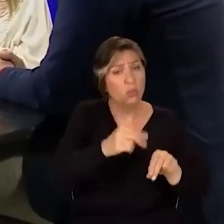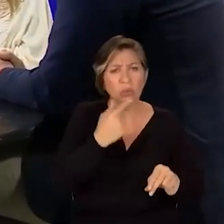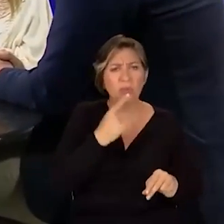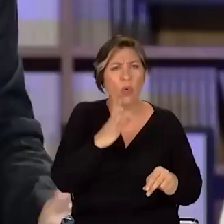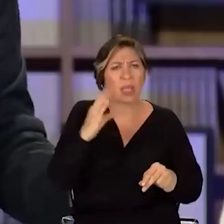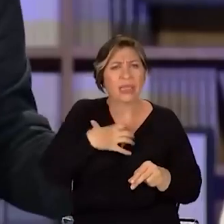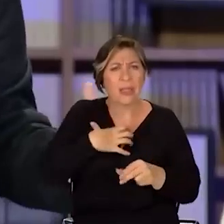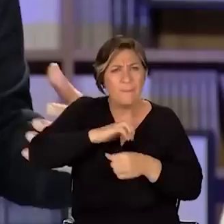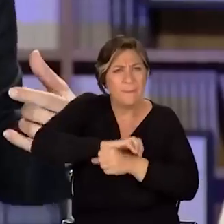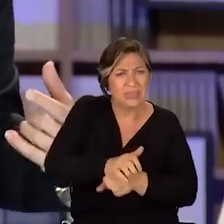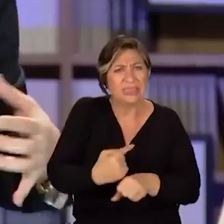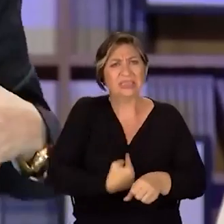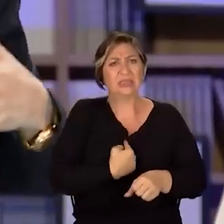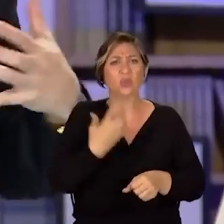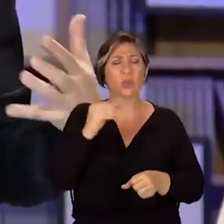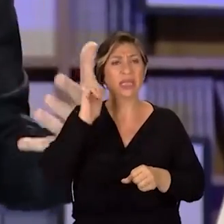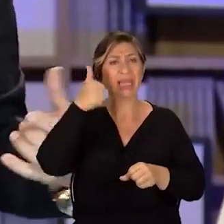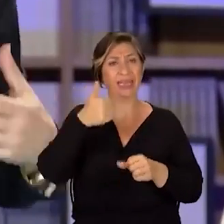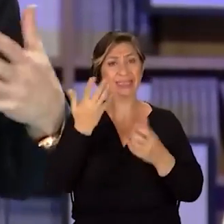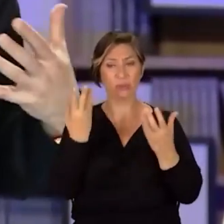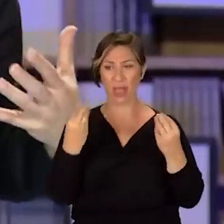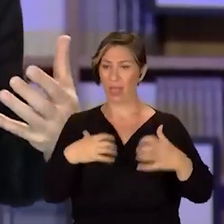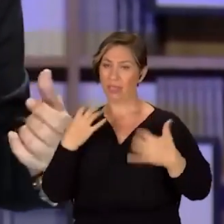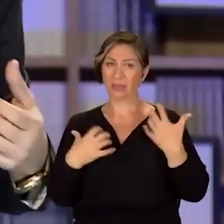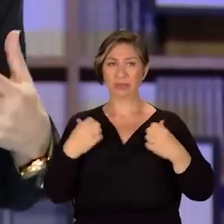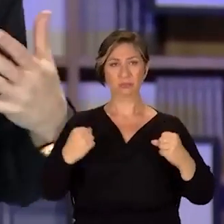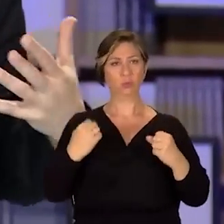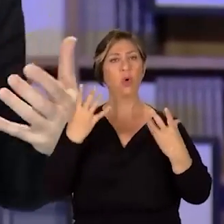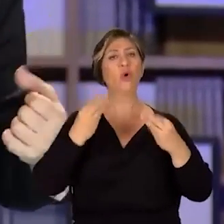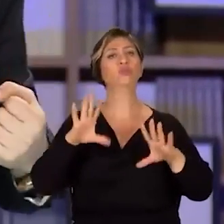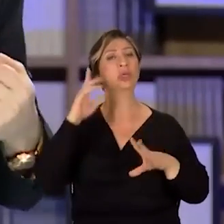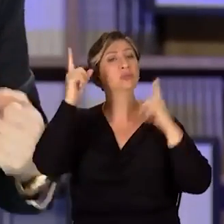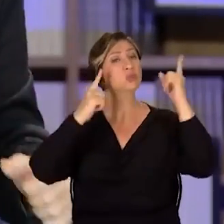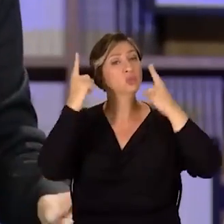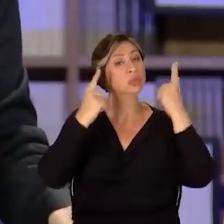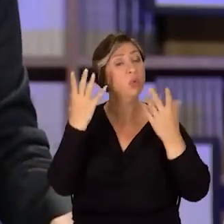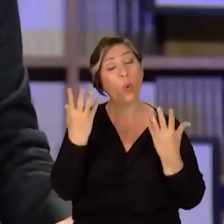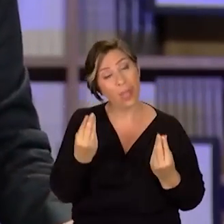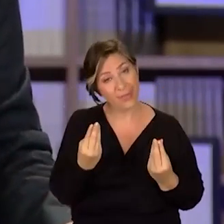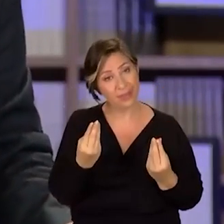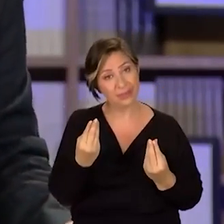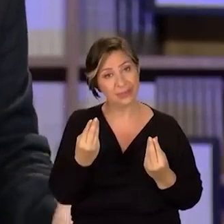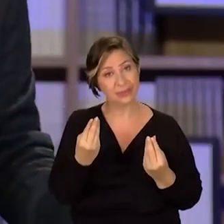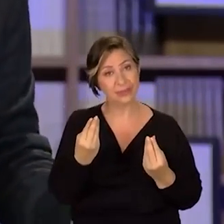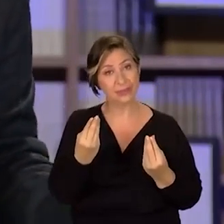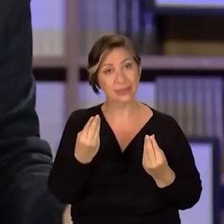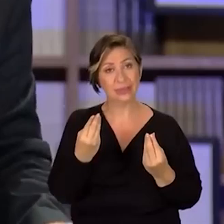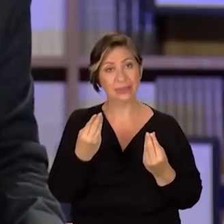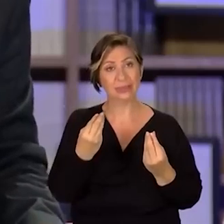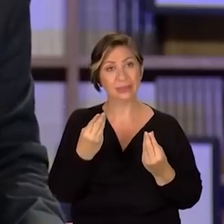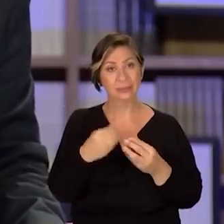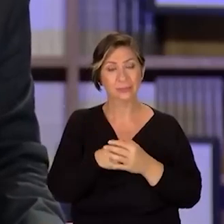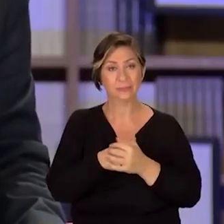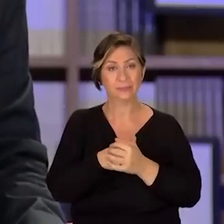baskı altındadır. Yani ertesi gün yeteri kadar diri olmayacağım, yeteri kadar performansım yeterli olmayacak